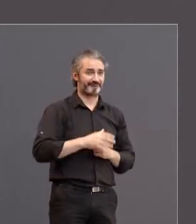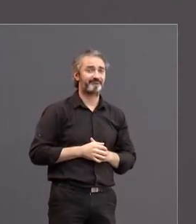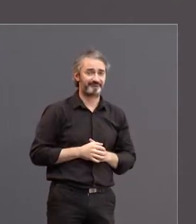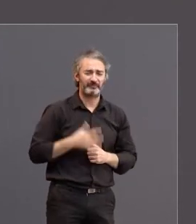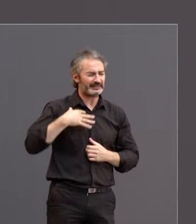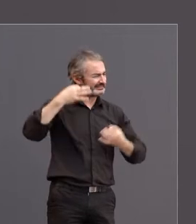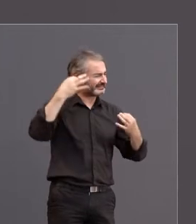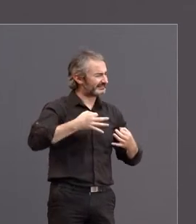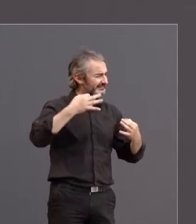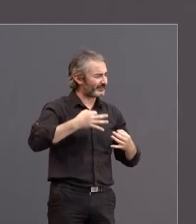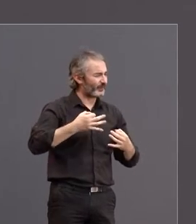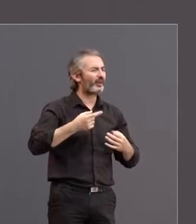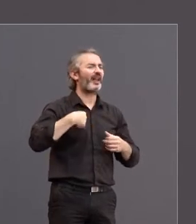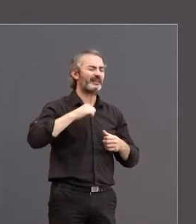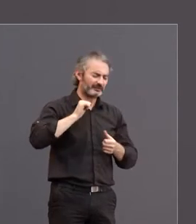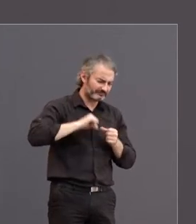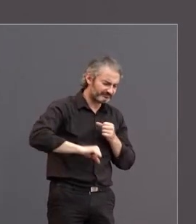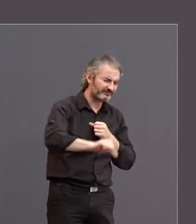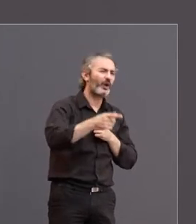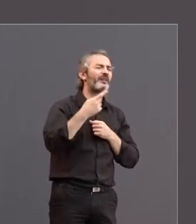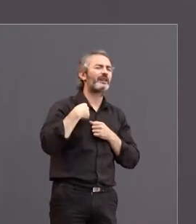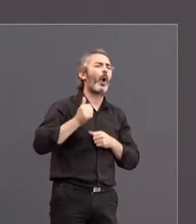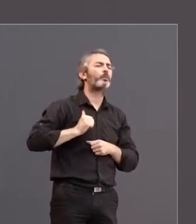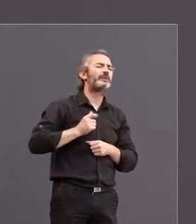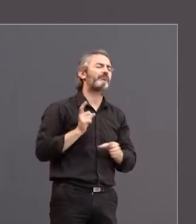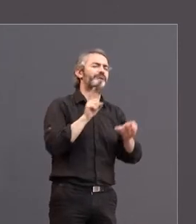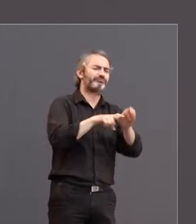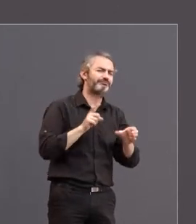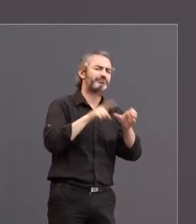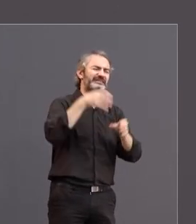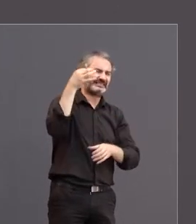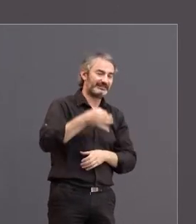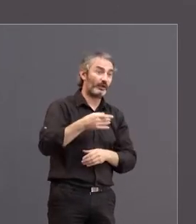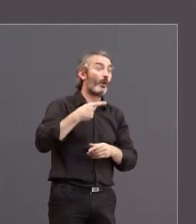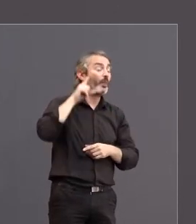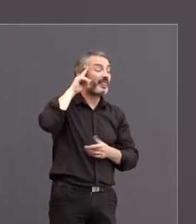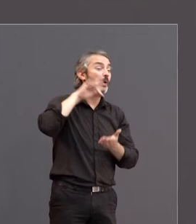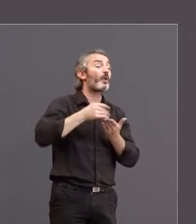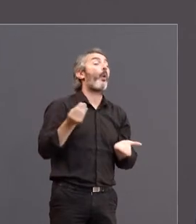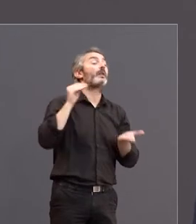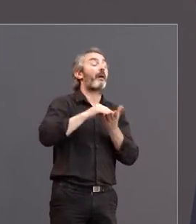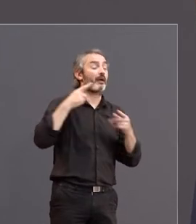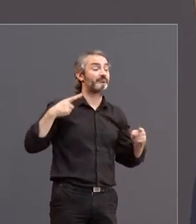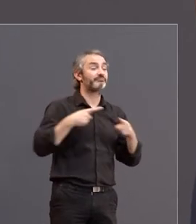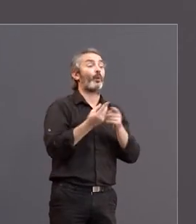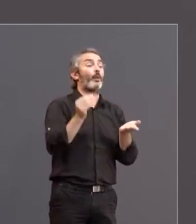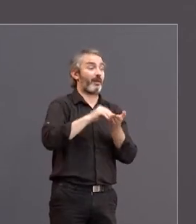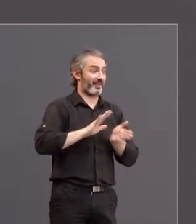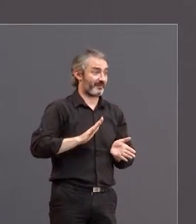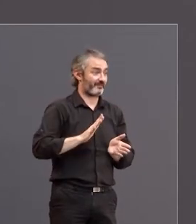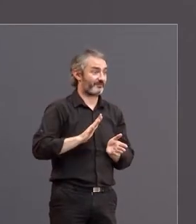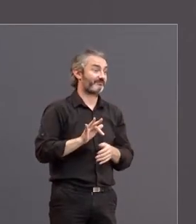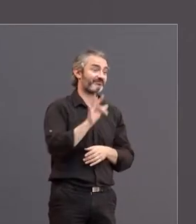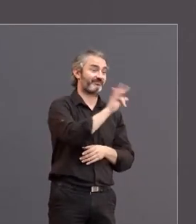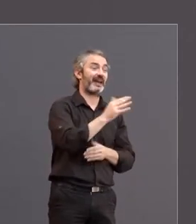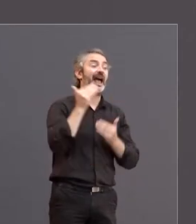estem segures que ens esperen molts trens als que pujar i que algun dia els nostres camins potser es tornaran a creuar. Enhorabona a